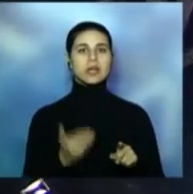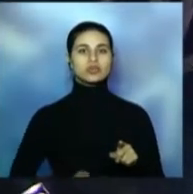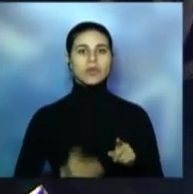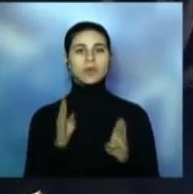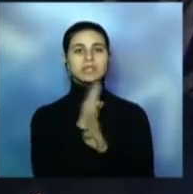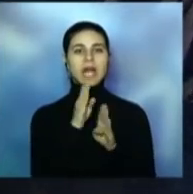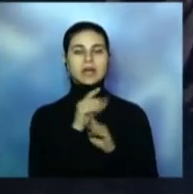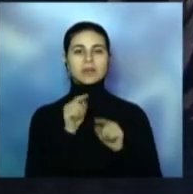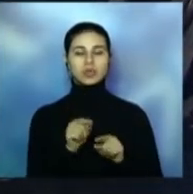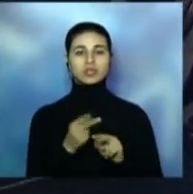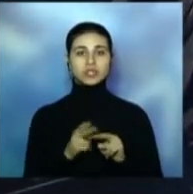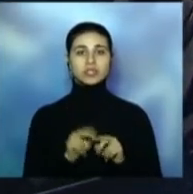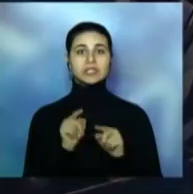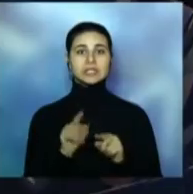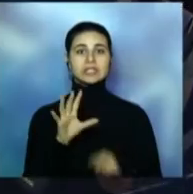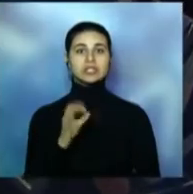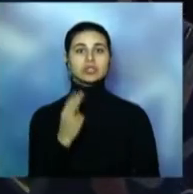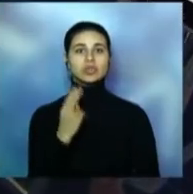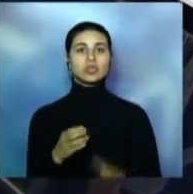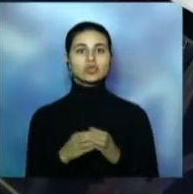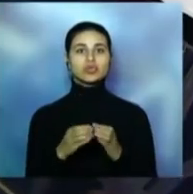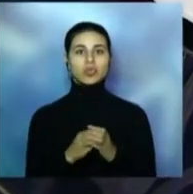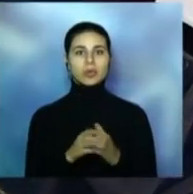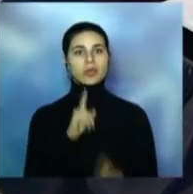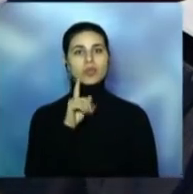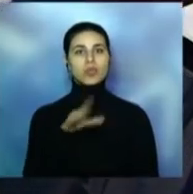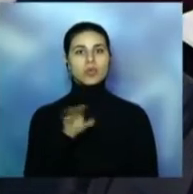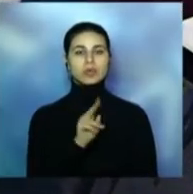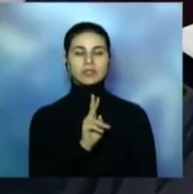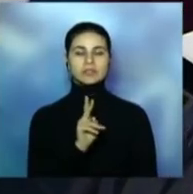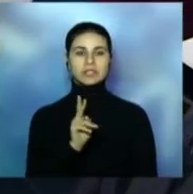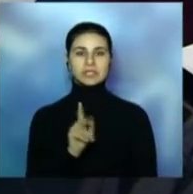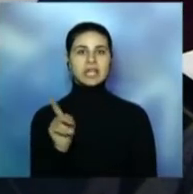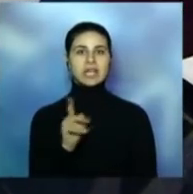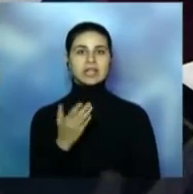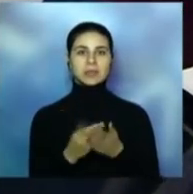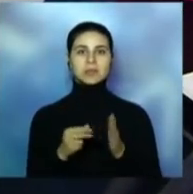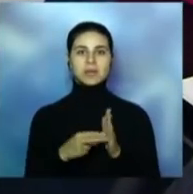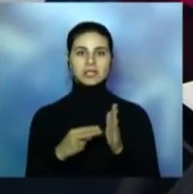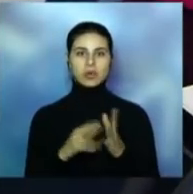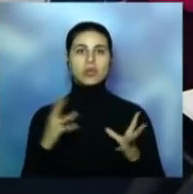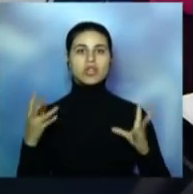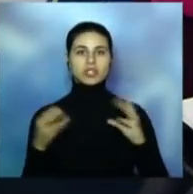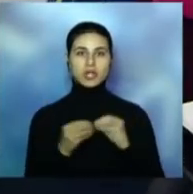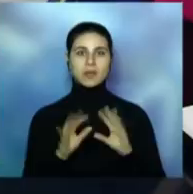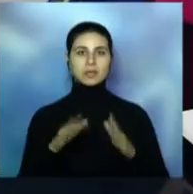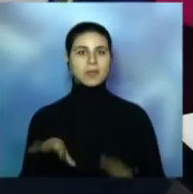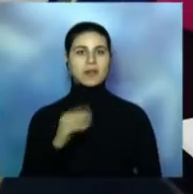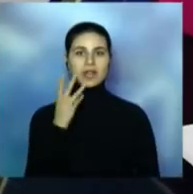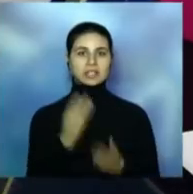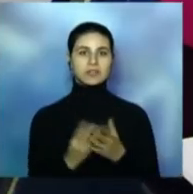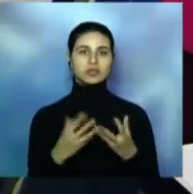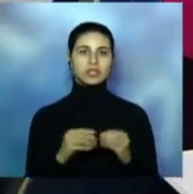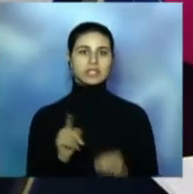მოზარდი არსებობს, ის სოციალური ჯგუფი, მოზარდების ჯგუფი, რომელშიც რაღაც ეს ფასეულობების შეჯერება ხდება ყოველას თავისი